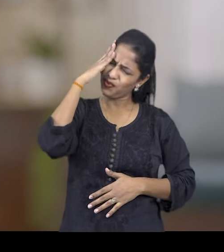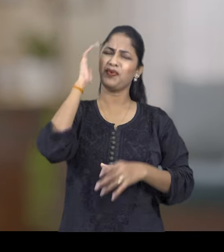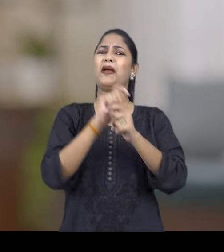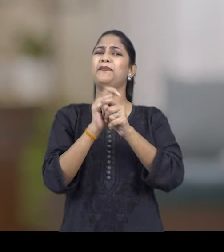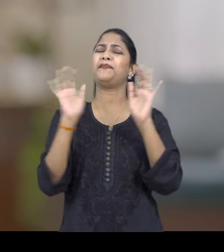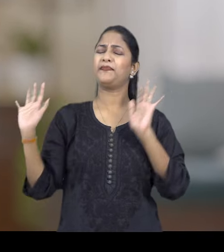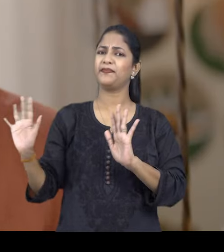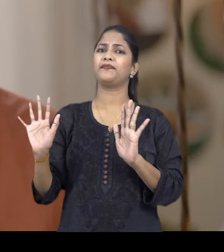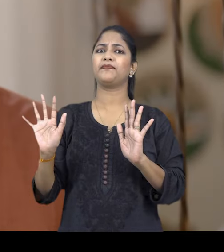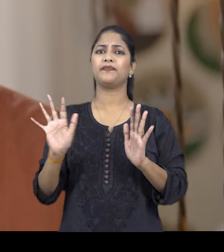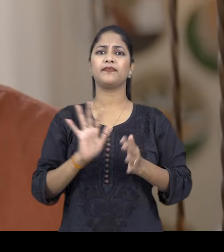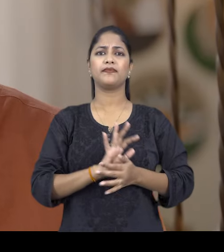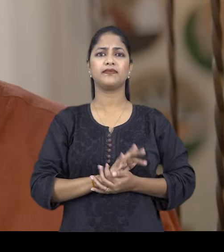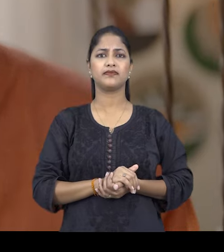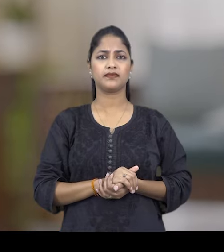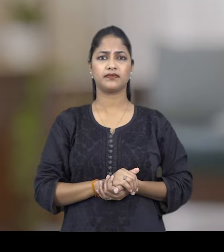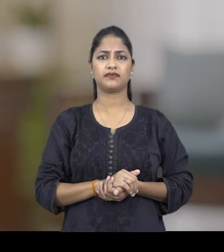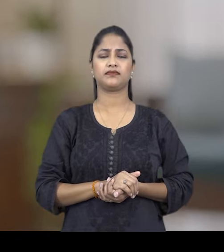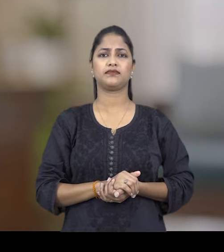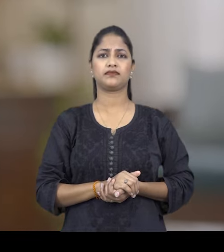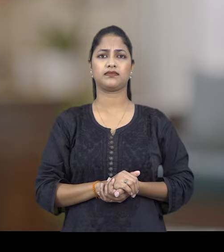ખબર છે હું શું કરી રહ્યો છું.